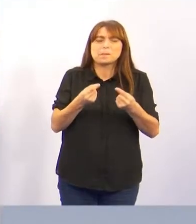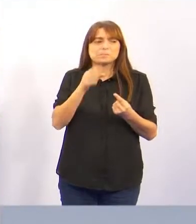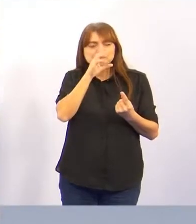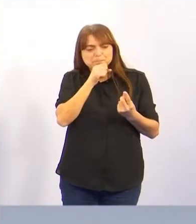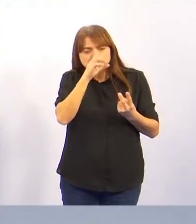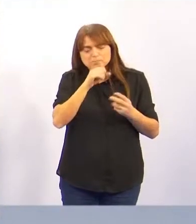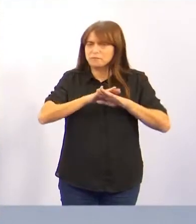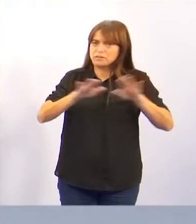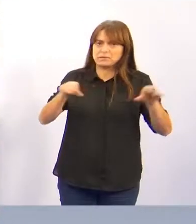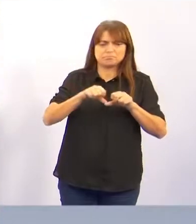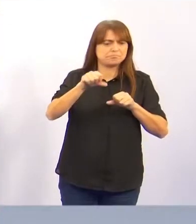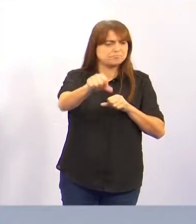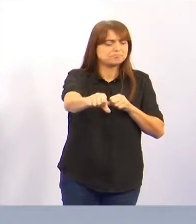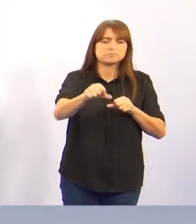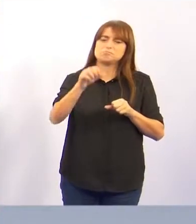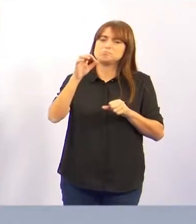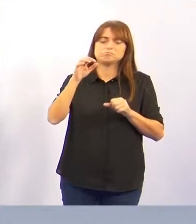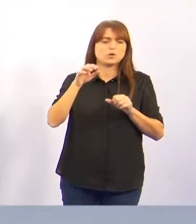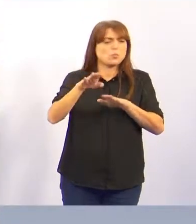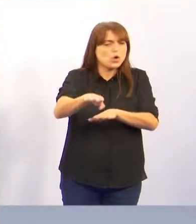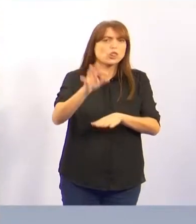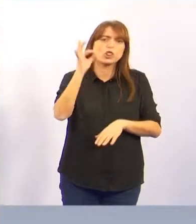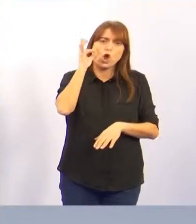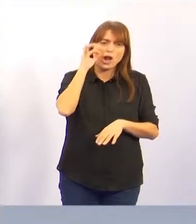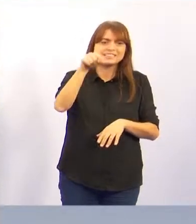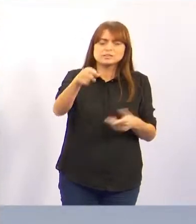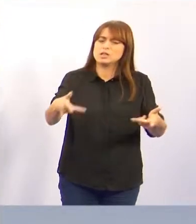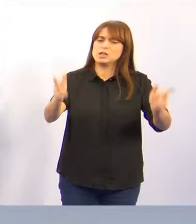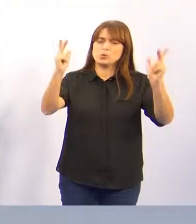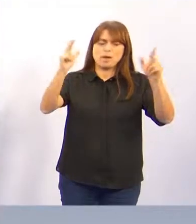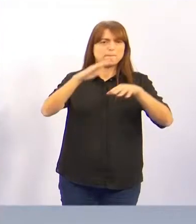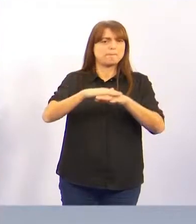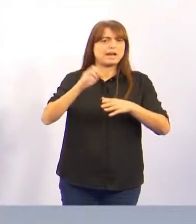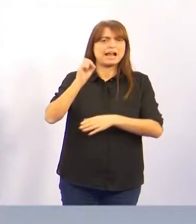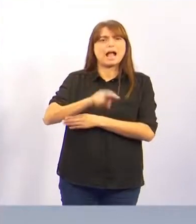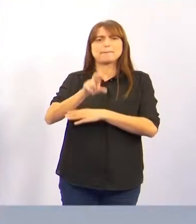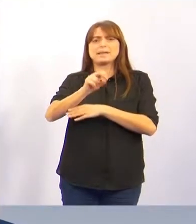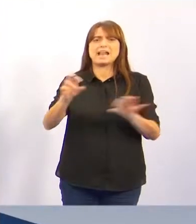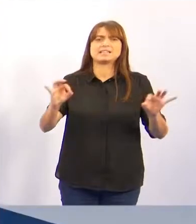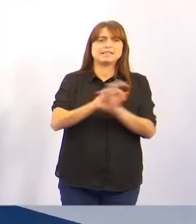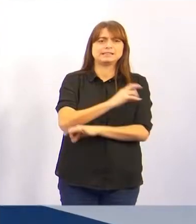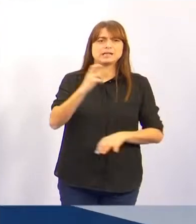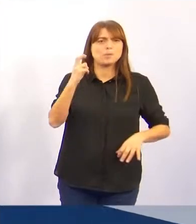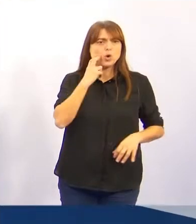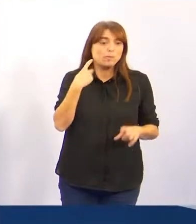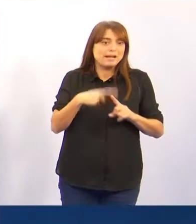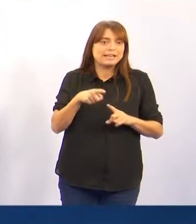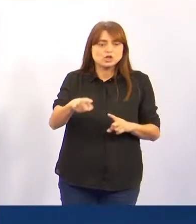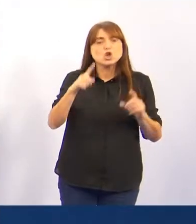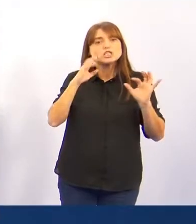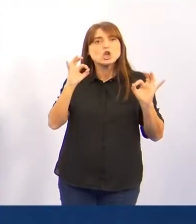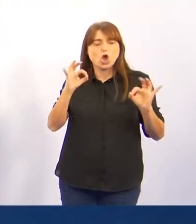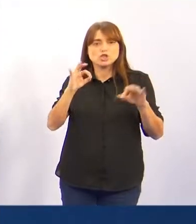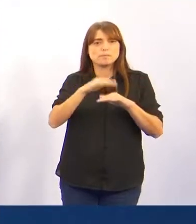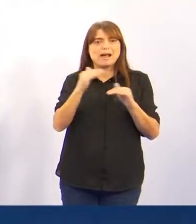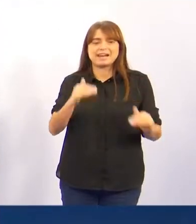les dones puguem ser lliures i puguem anar sense por pels carrers, com seria lo lògic, arribar a aquesta